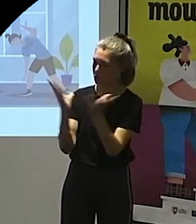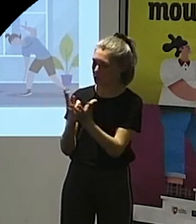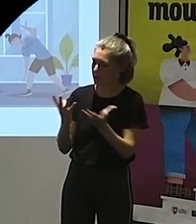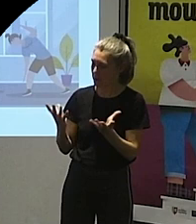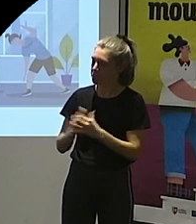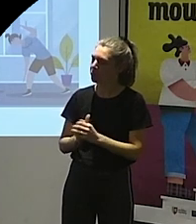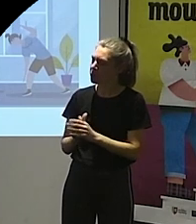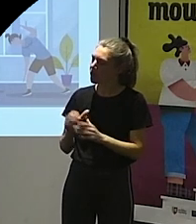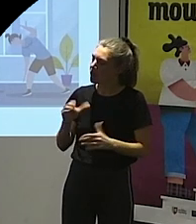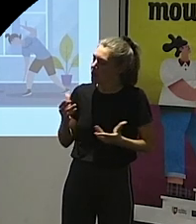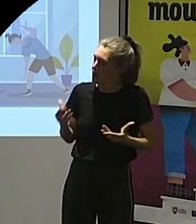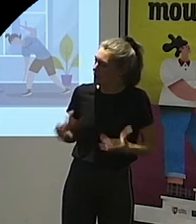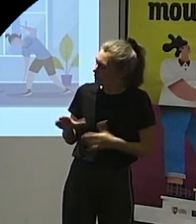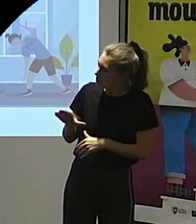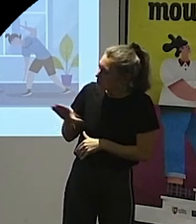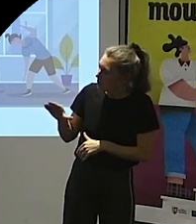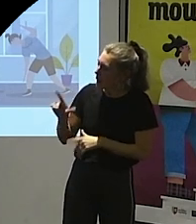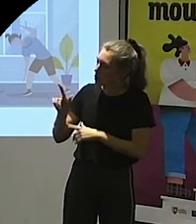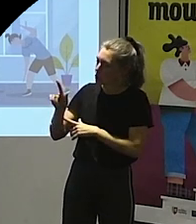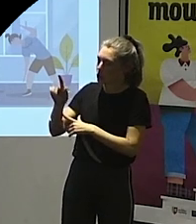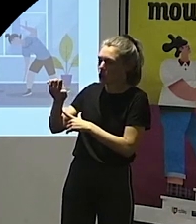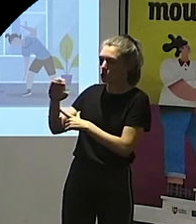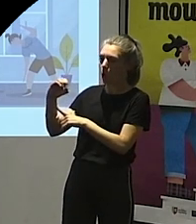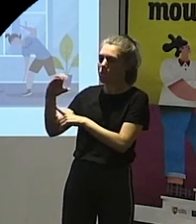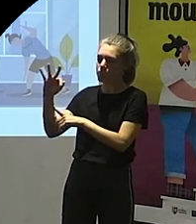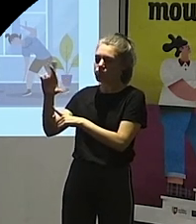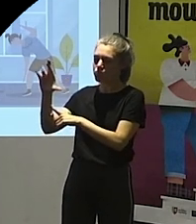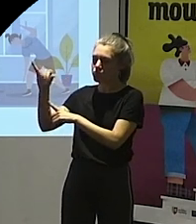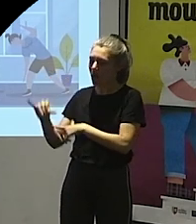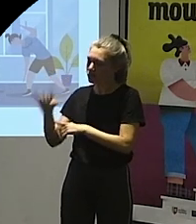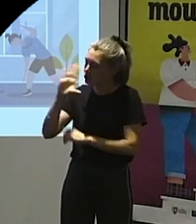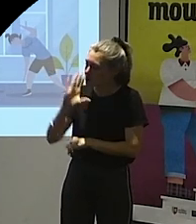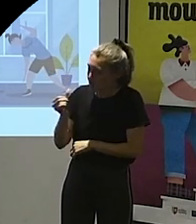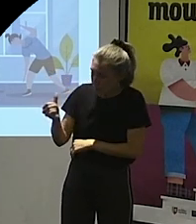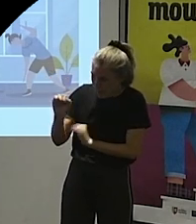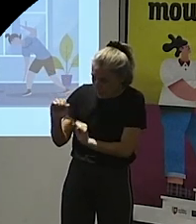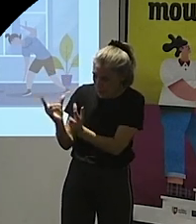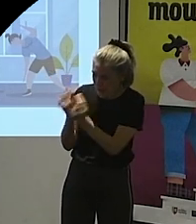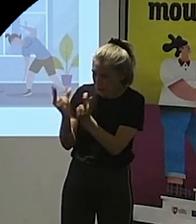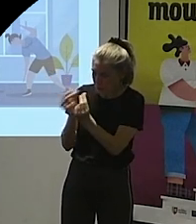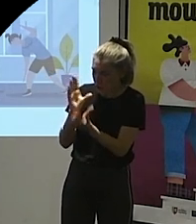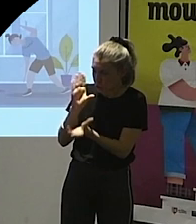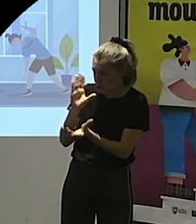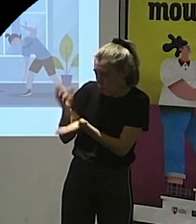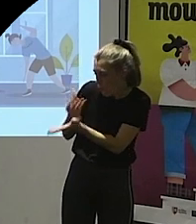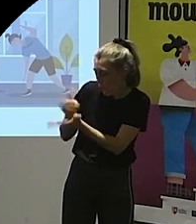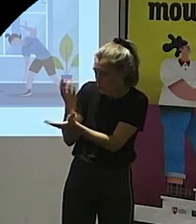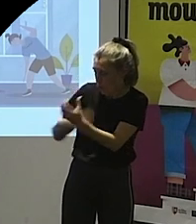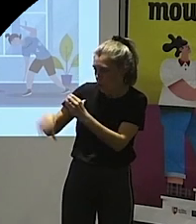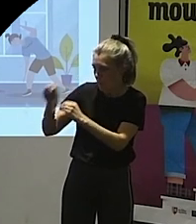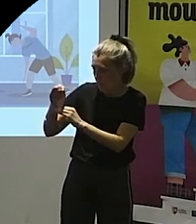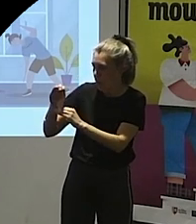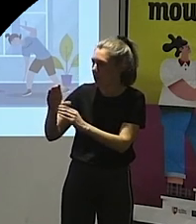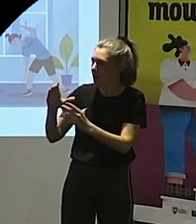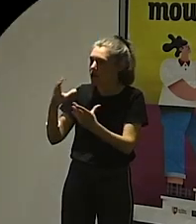Geoffroy, je vais me tourner vers toi pour voir si tu peux nous apporter quelques informations supplémentaires et ensuite, pour ceux qui le souhaitent et